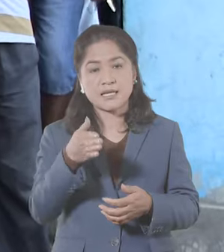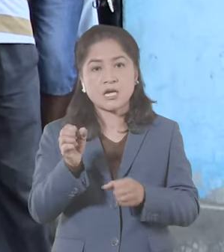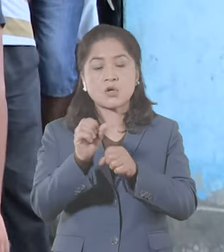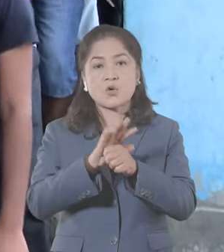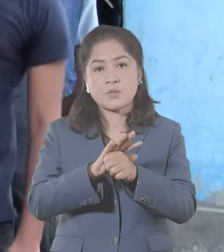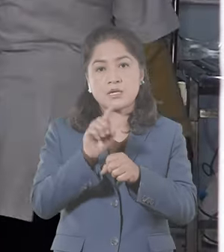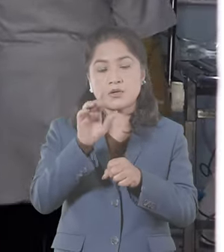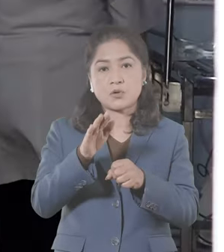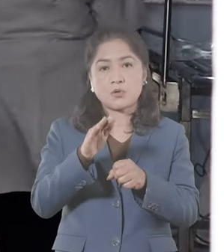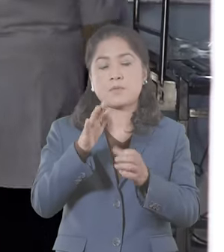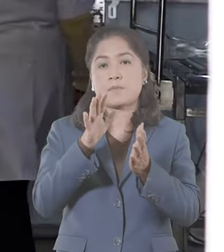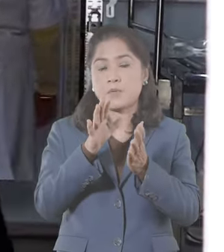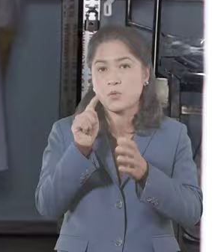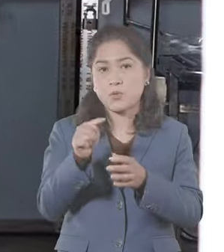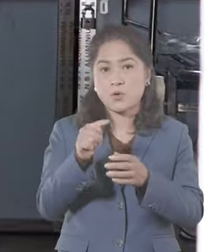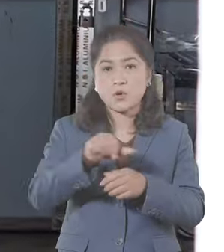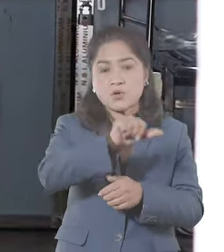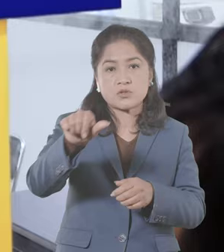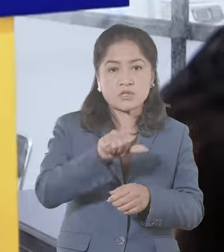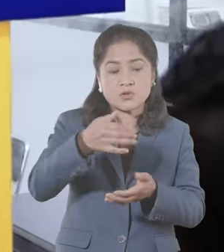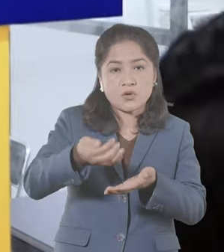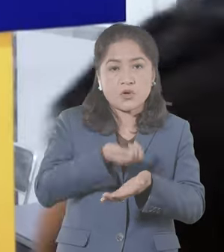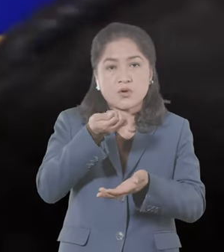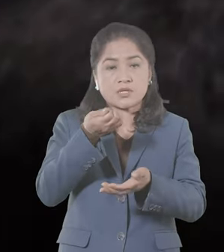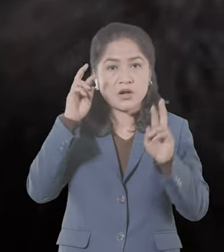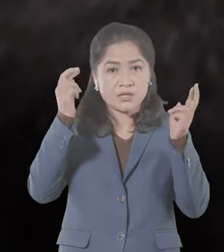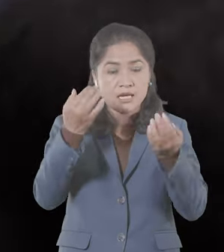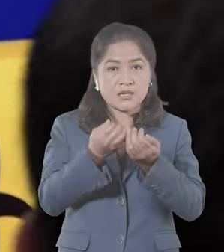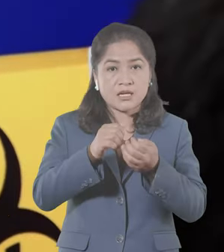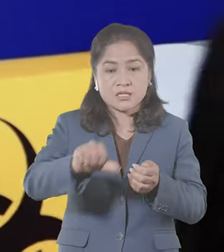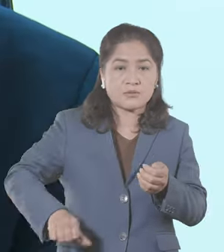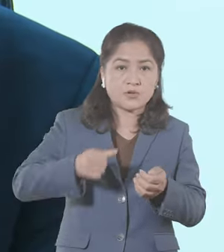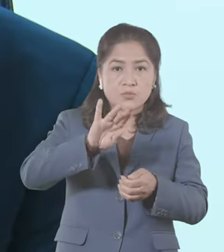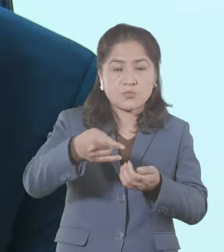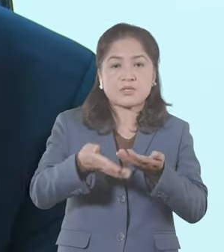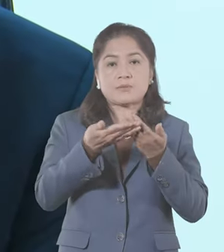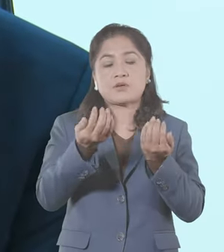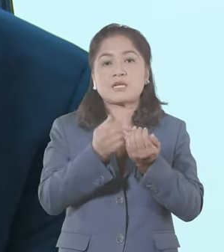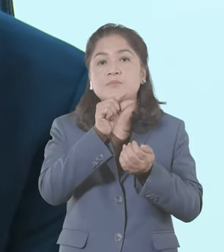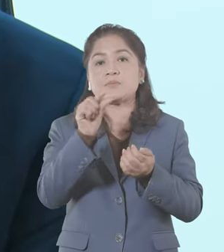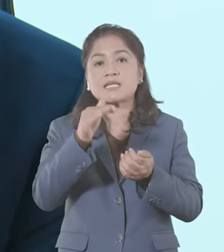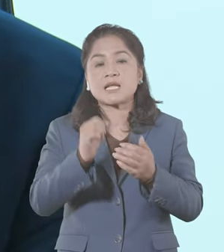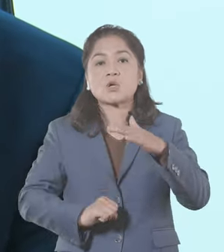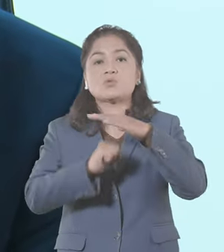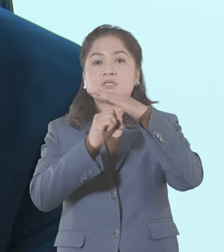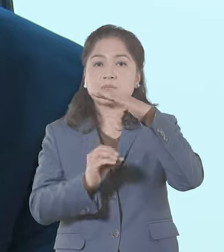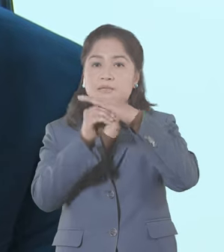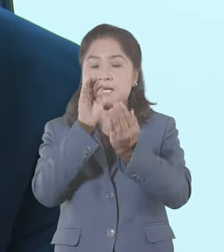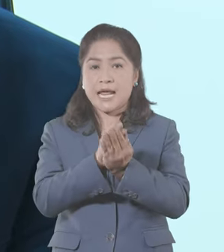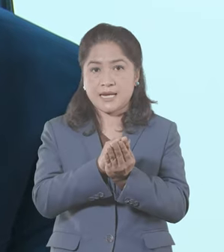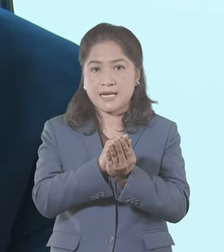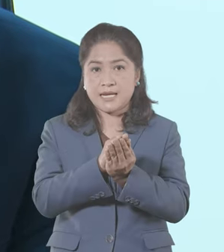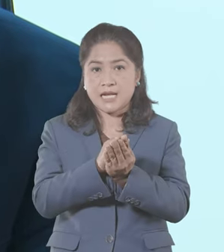नेपाल सरकारले COVID-19 महामारीबाट जनजीवनको रक्षा गर्ने र जनजीविकाको पुनस्थापना गर्ने विषयलाई